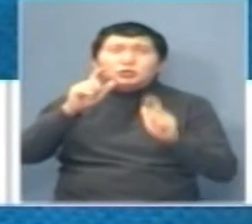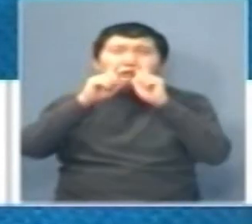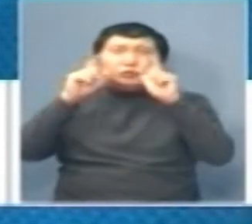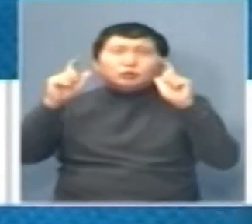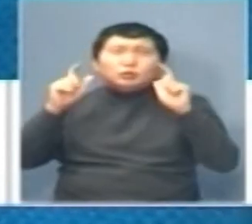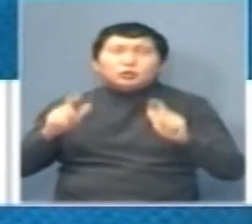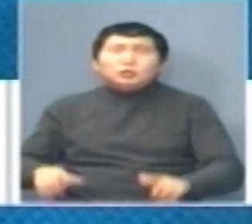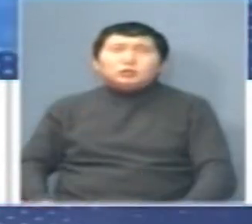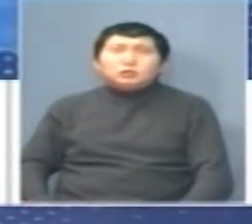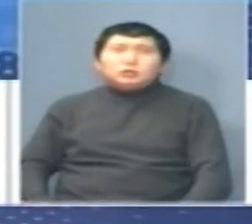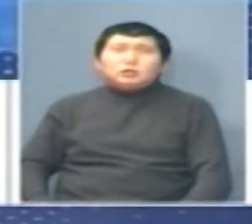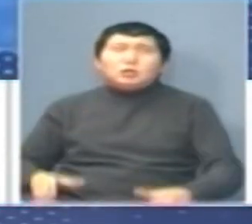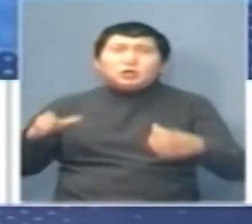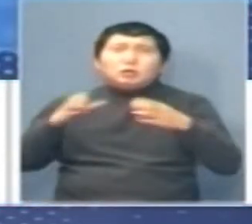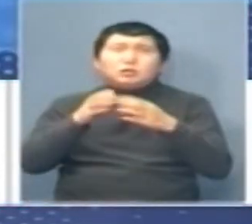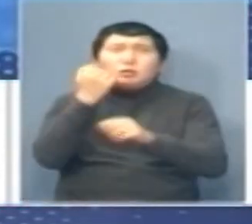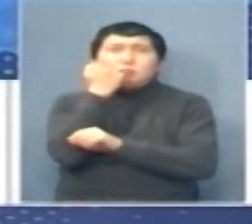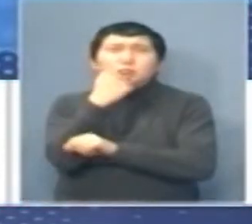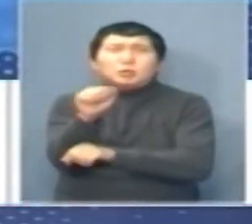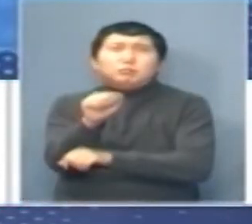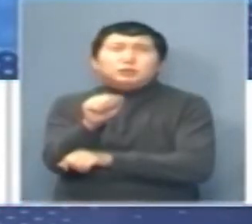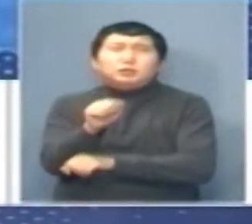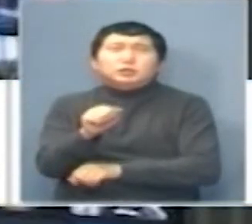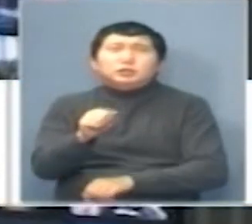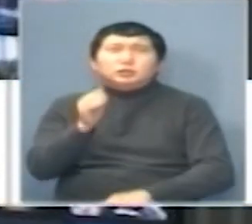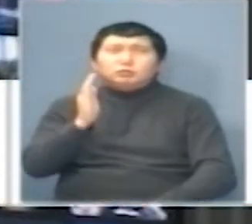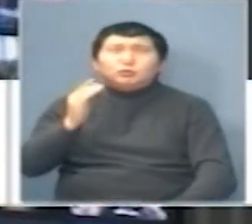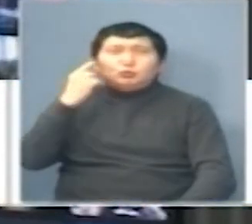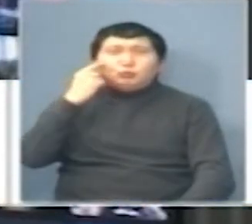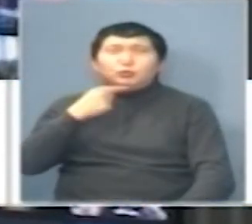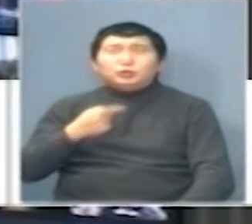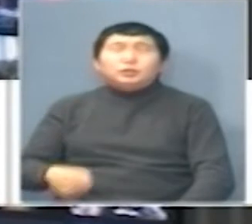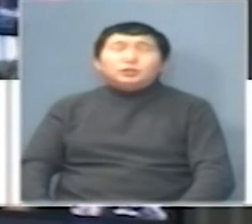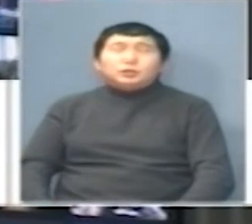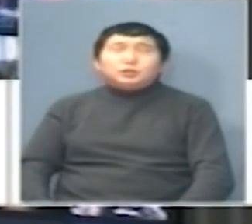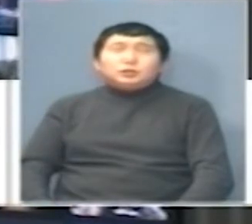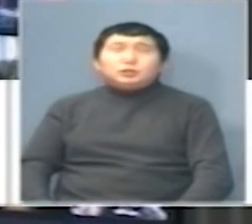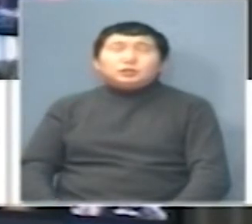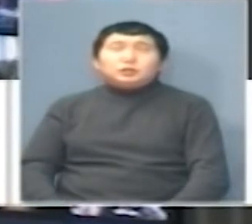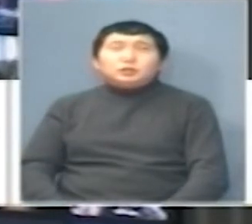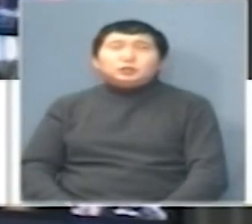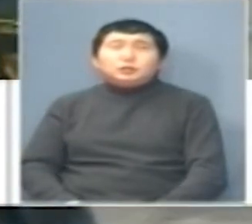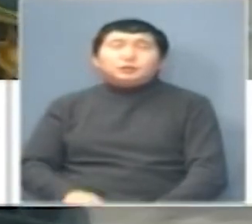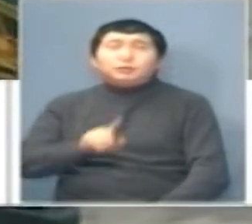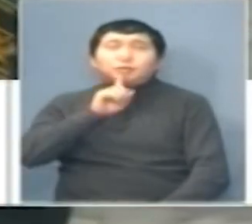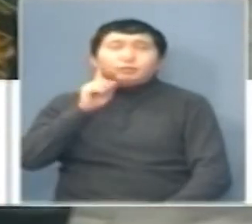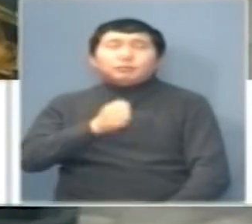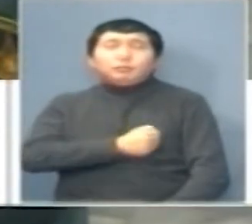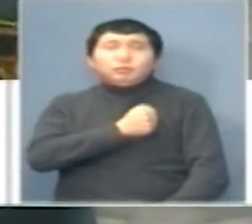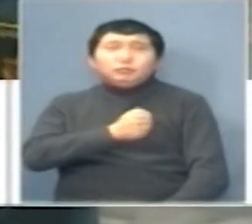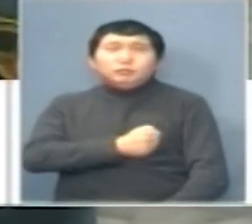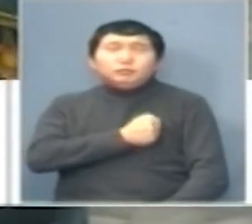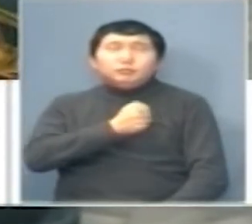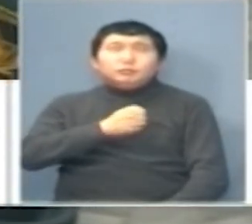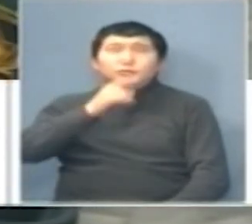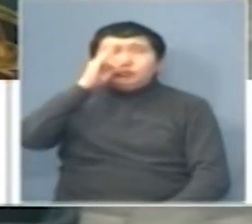Біздің команда жеңіске жетіп, қаламыздың намысын қорғайды деп үміттенемін. Айта кетейік, жиын бағдарламасында жас сарбаз, жас тілші атты арнайы байқау мен